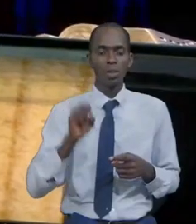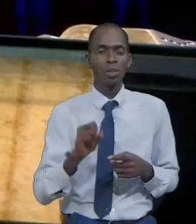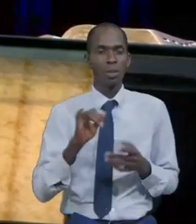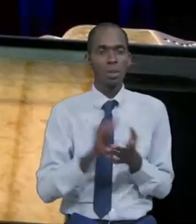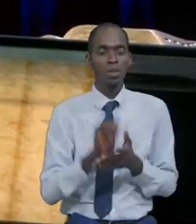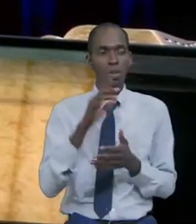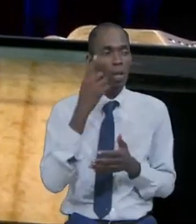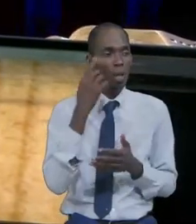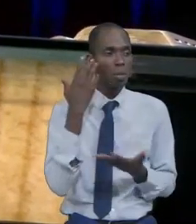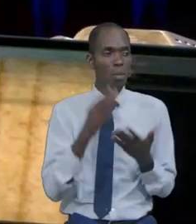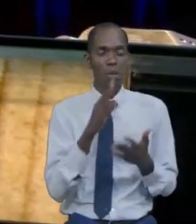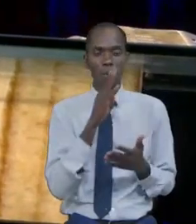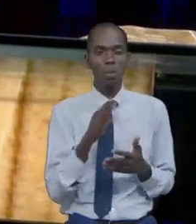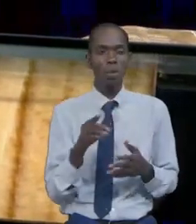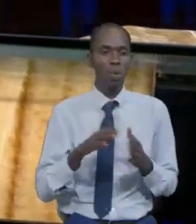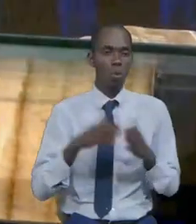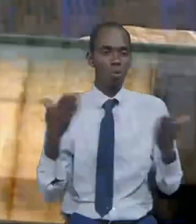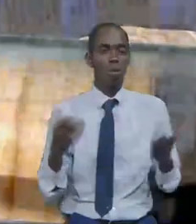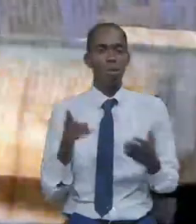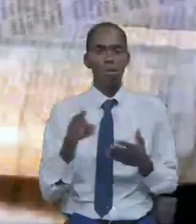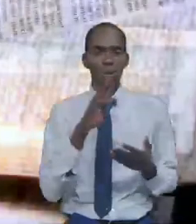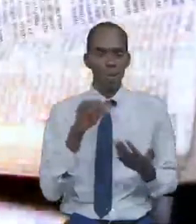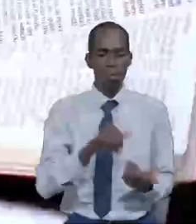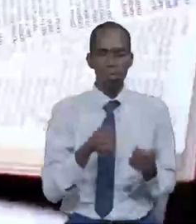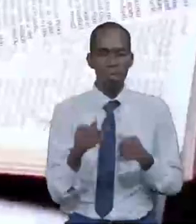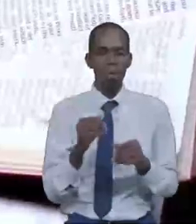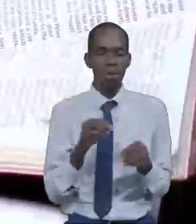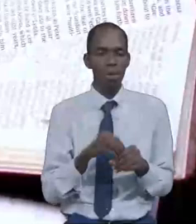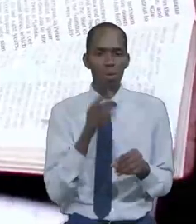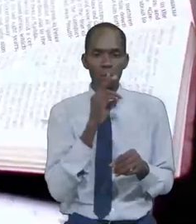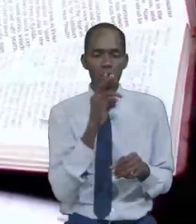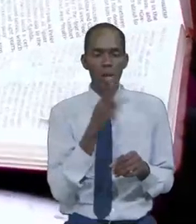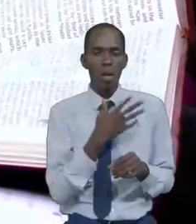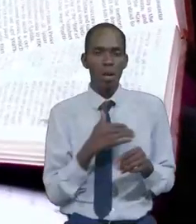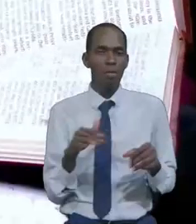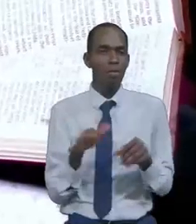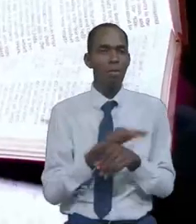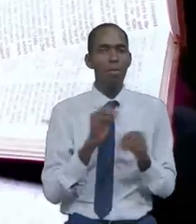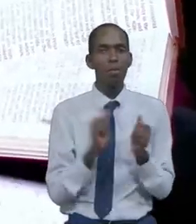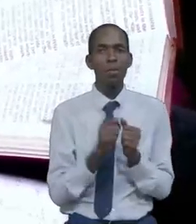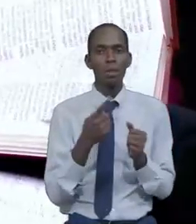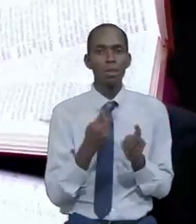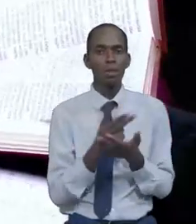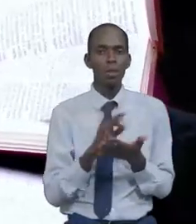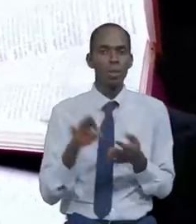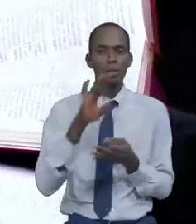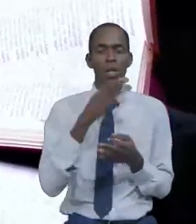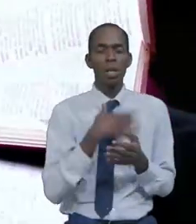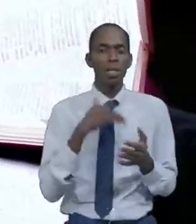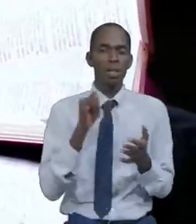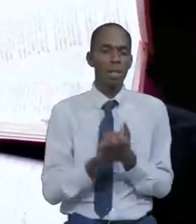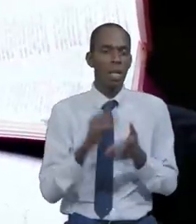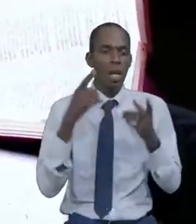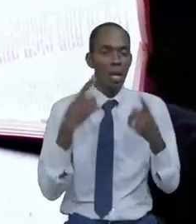et que tu sois baptisé d'eau, et que tu sois rempli du Saint-Esprit. Et cela s'est produit, et à cause